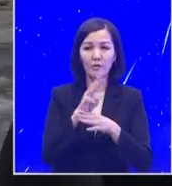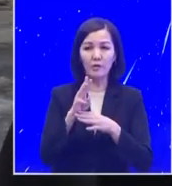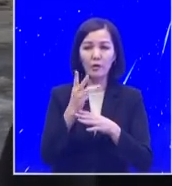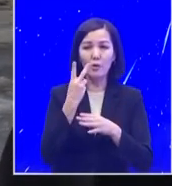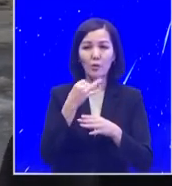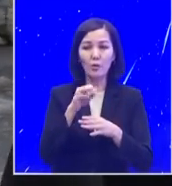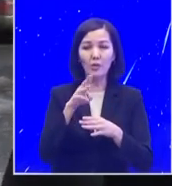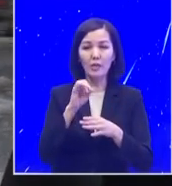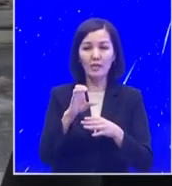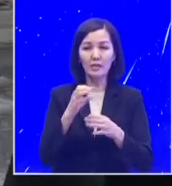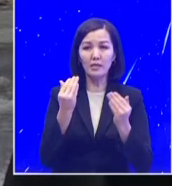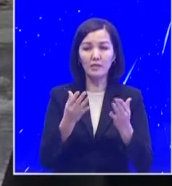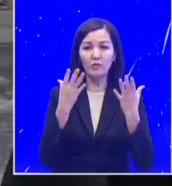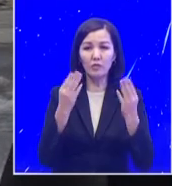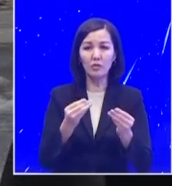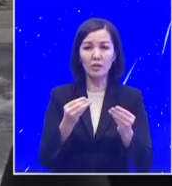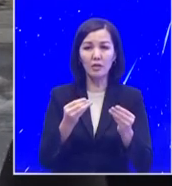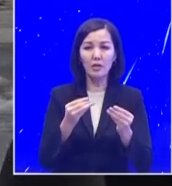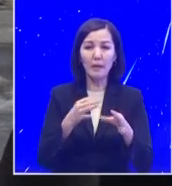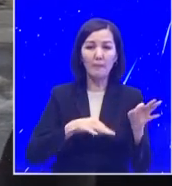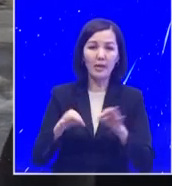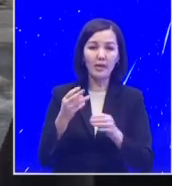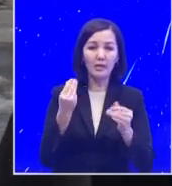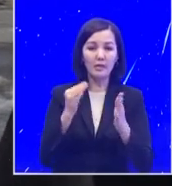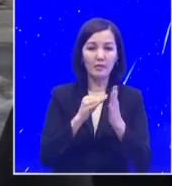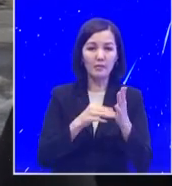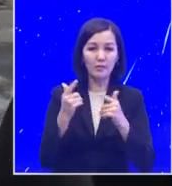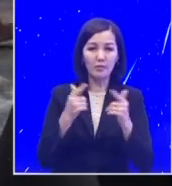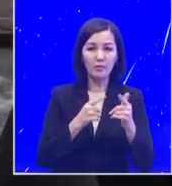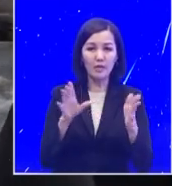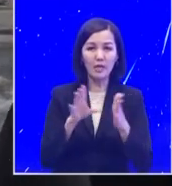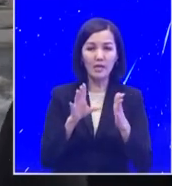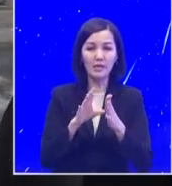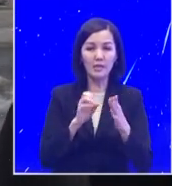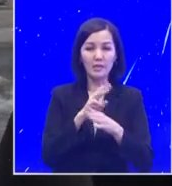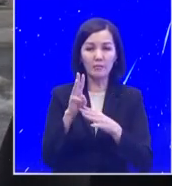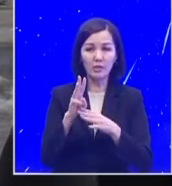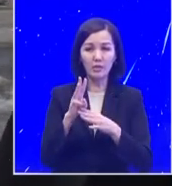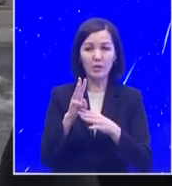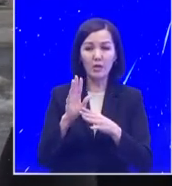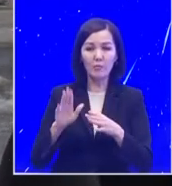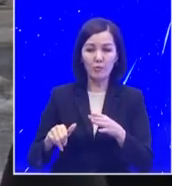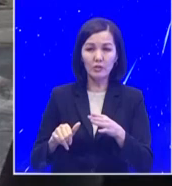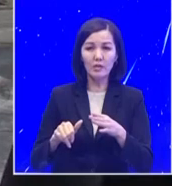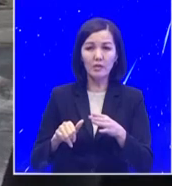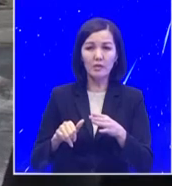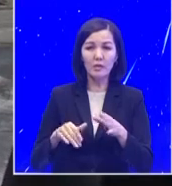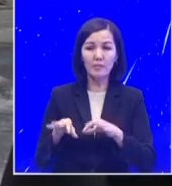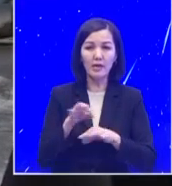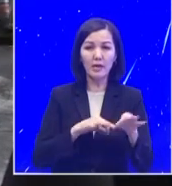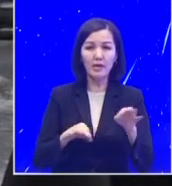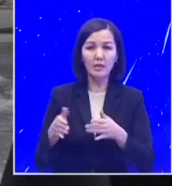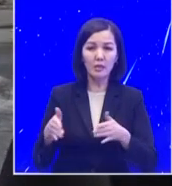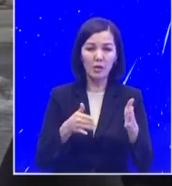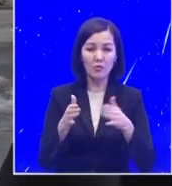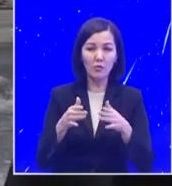Уйтасе на сегодняшний день разрабатывается проектно-сметная документация на электроснабжение. После будет уже проект на